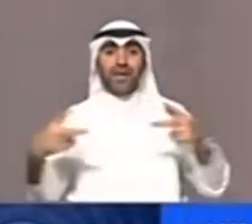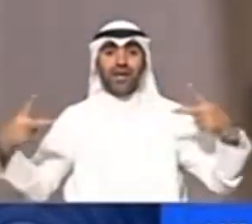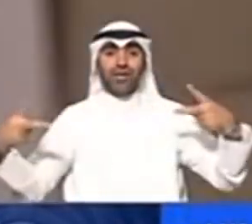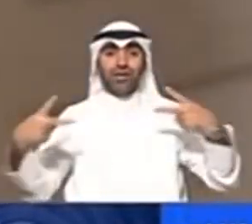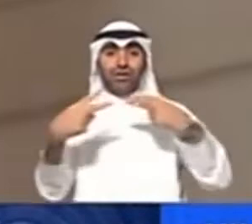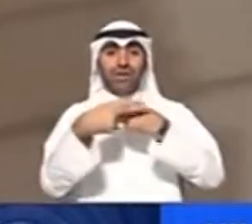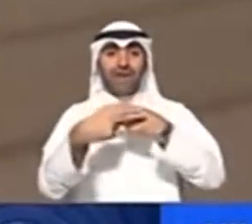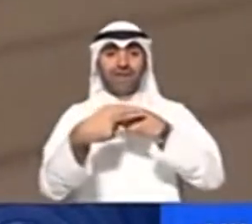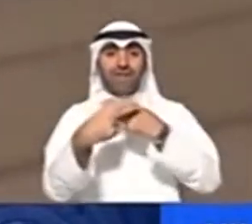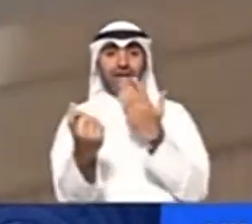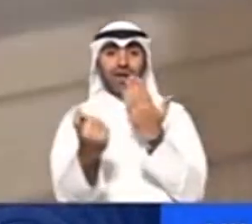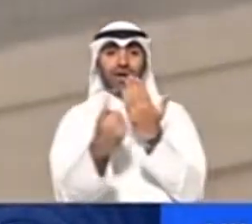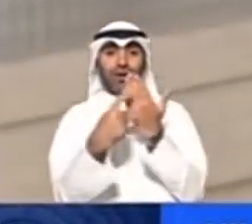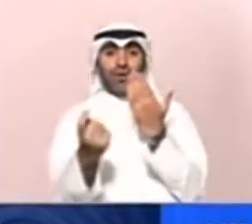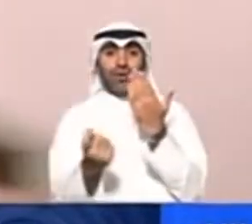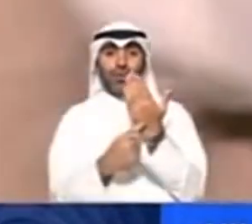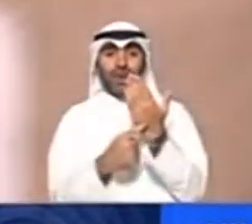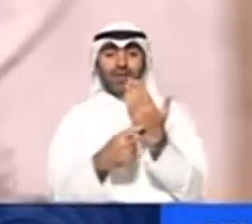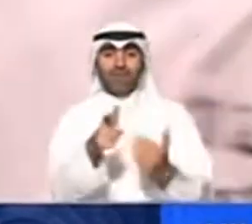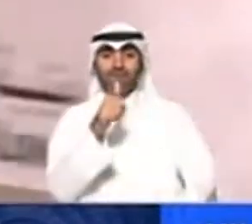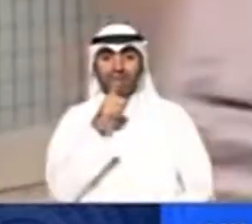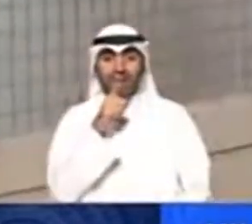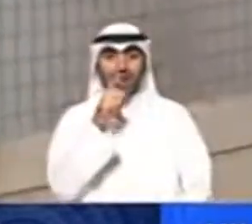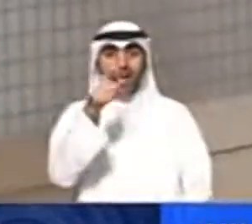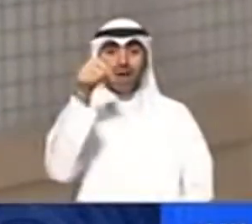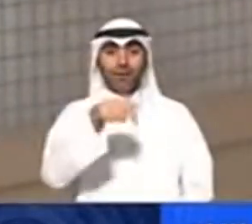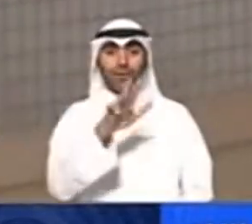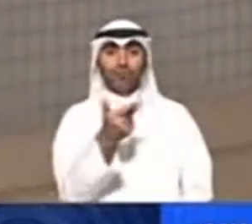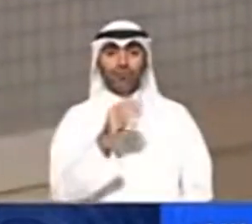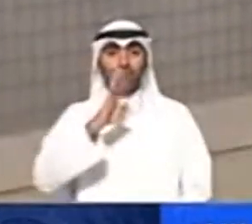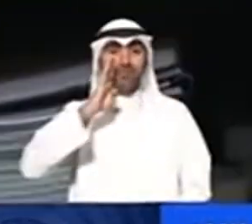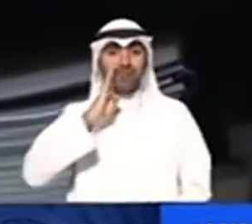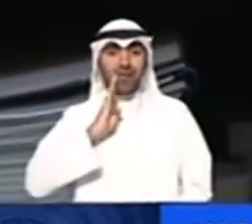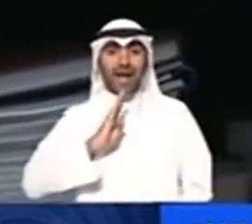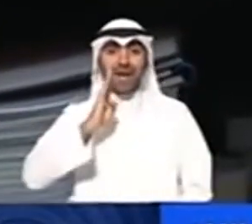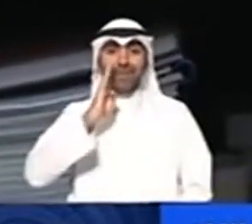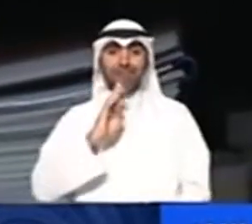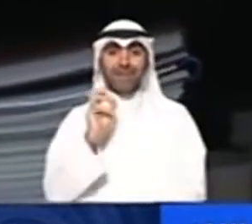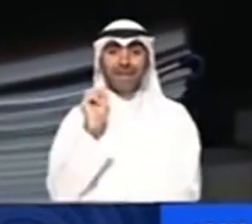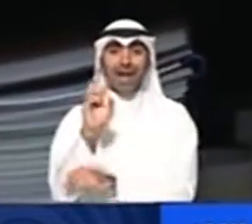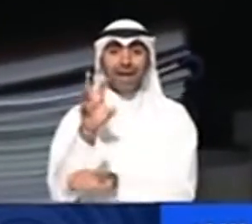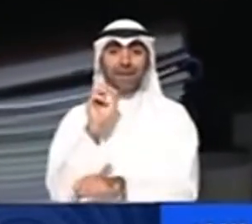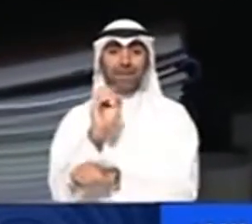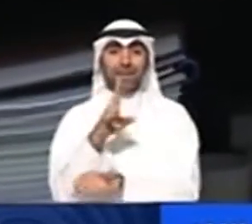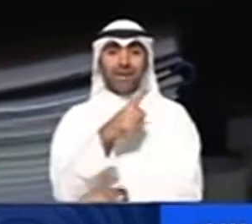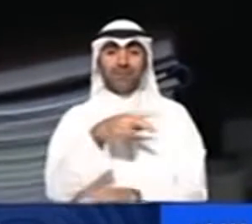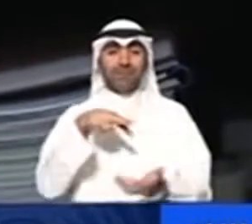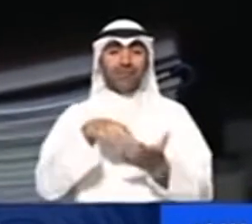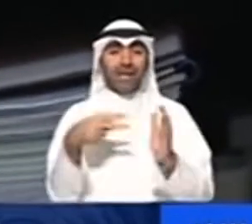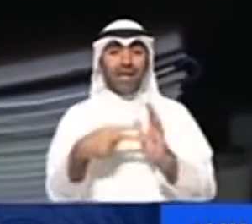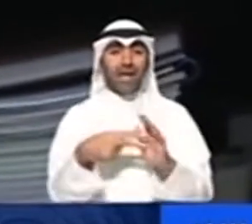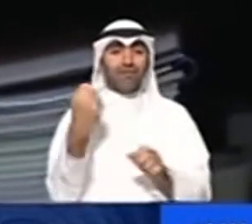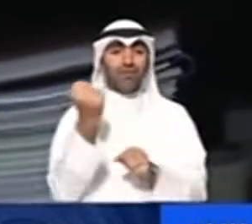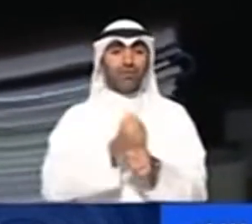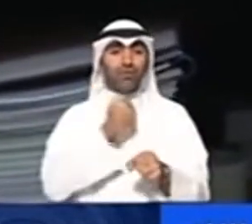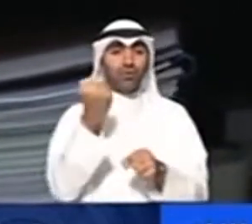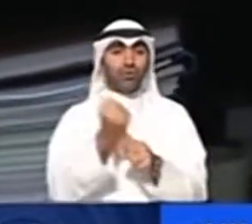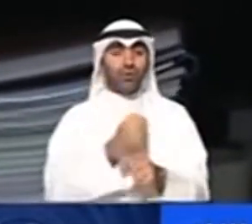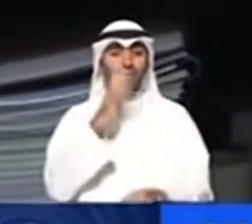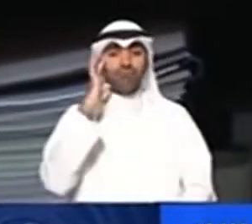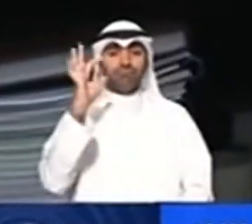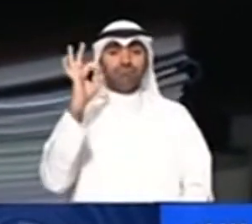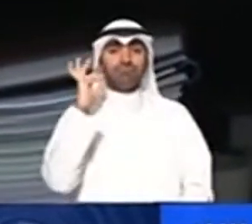أخضعت متطوعيها لمراقبة الانتخابات لدورات علمية وفنية متخصصة بهدف الوصول إلى الجاهزية